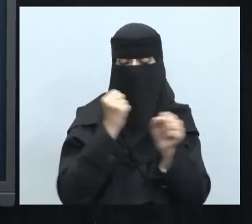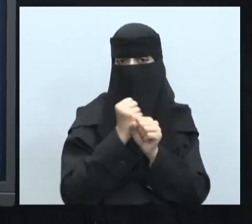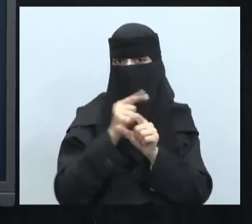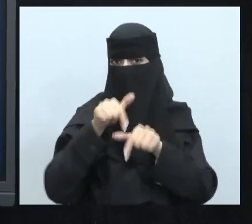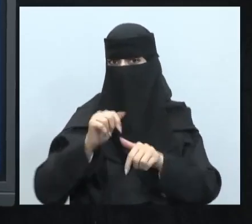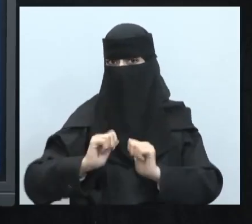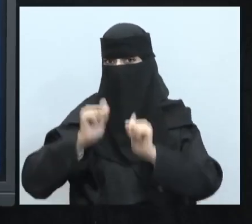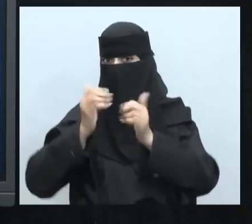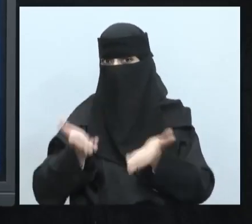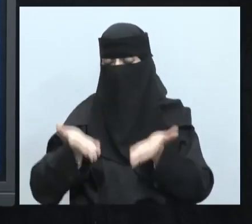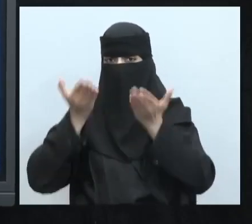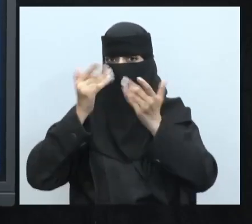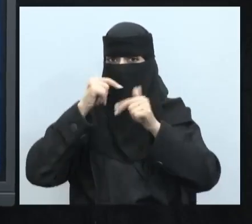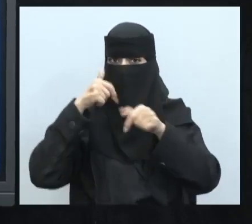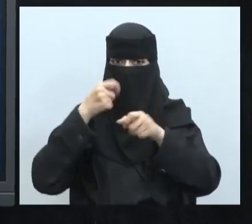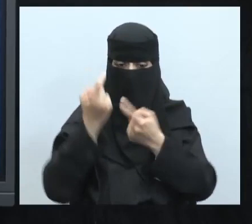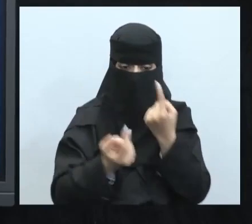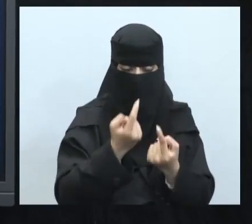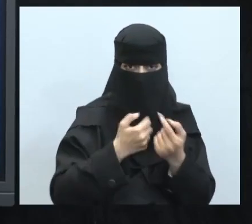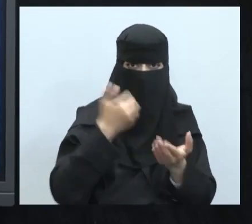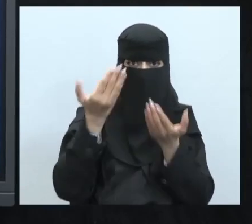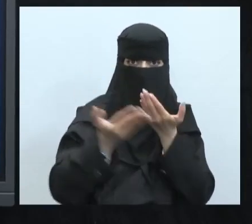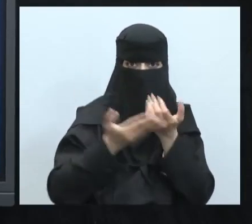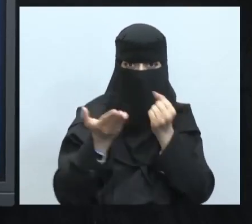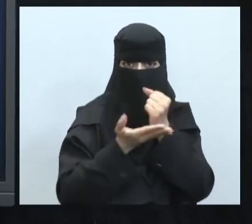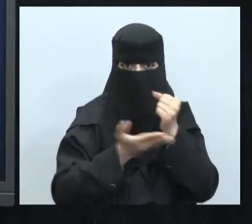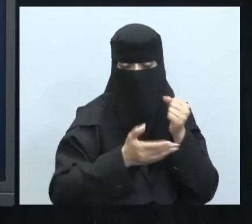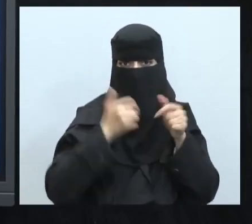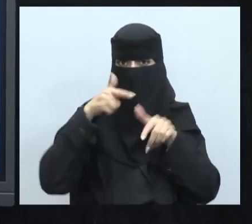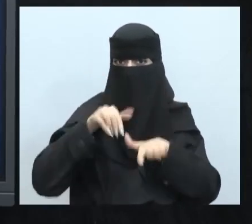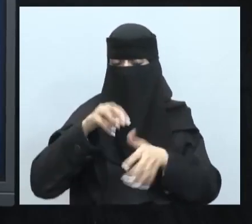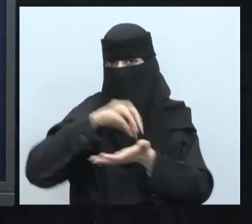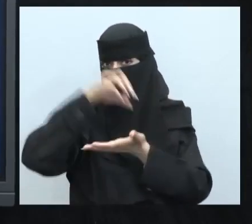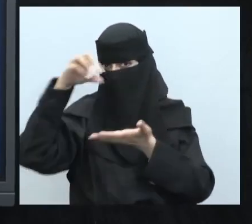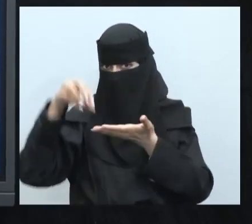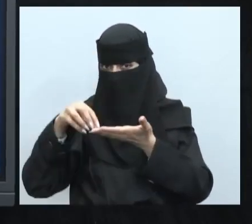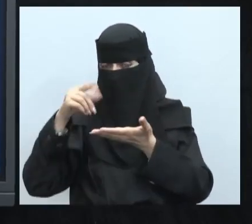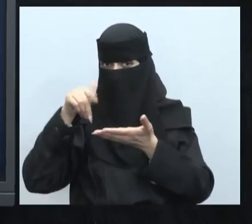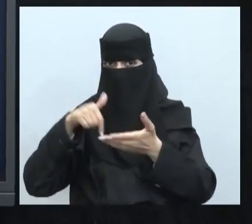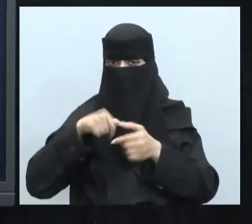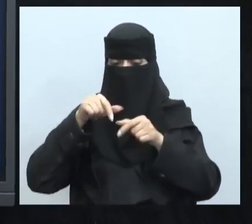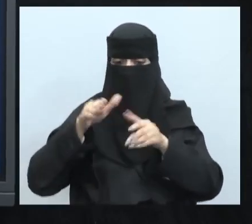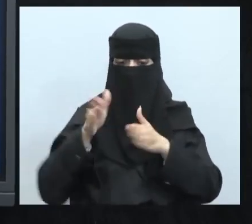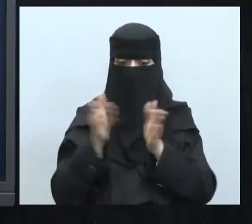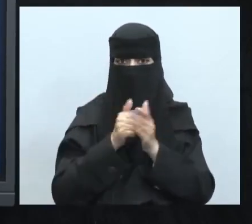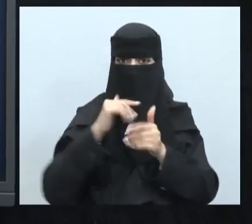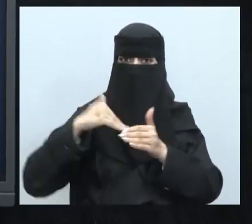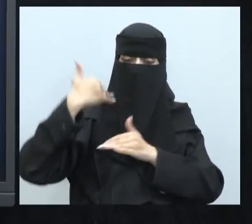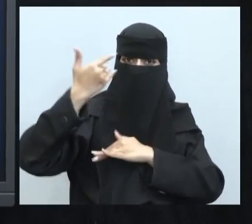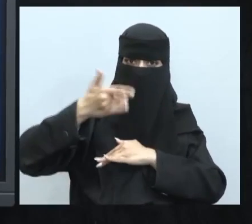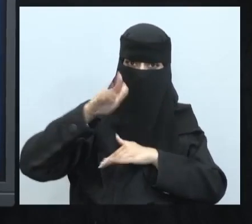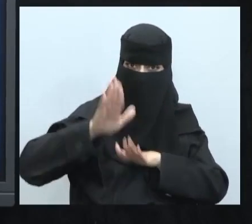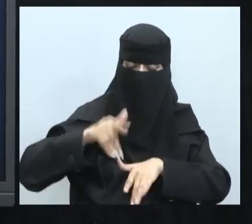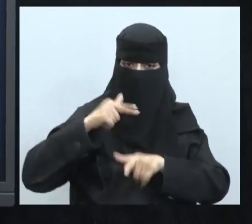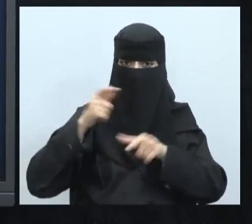كيف يقومون بعمليه الزراعه والحصاد وايضا كيفيه نقل المنتجات وبعد وجود